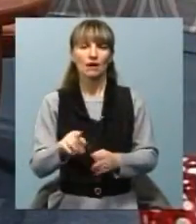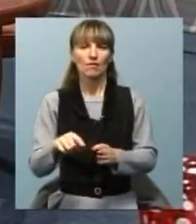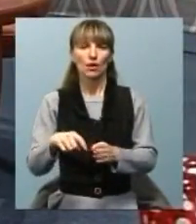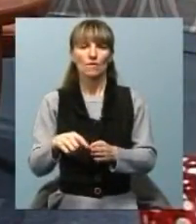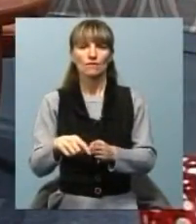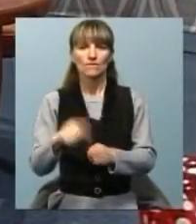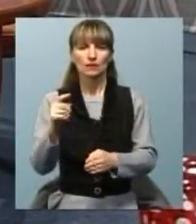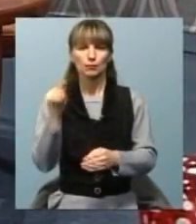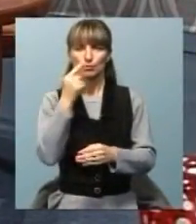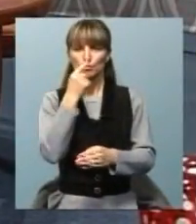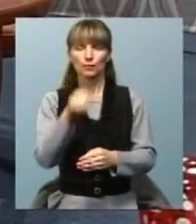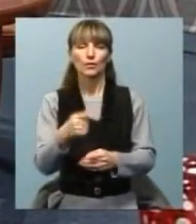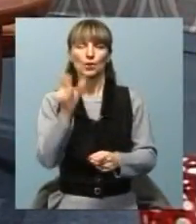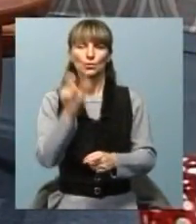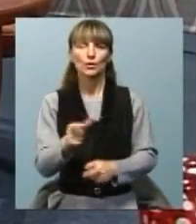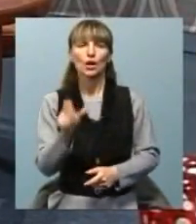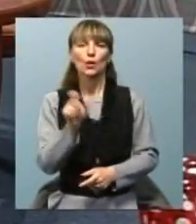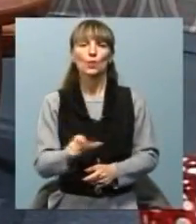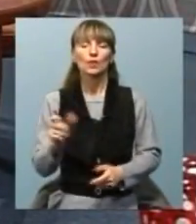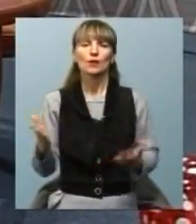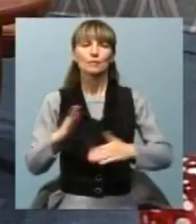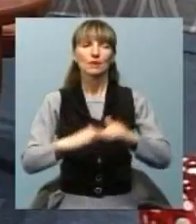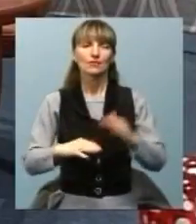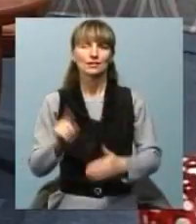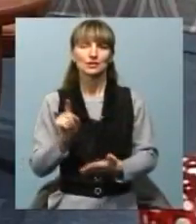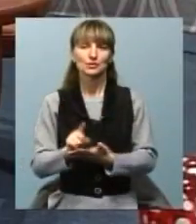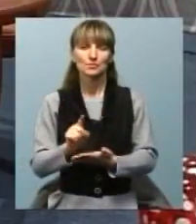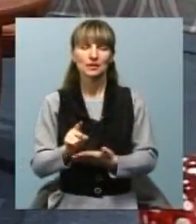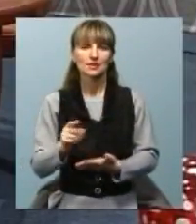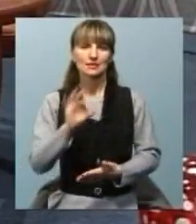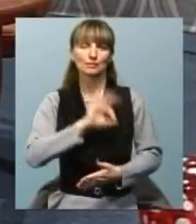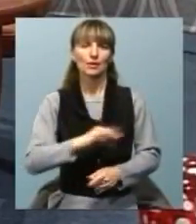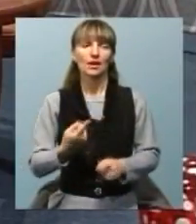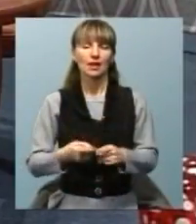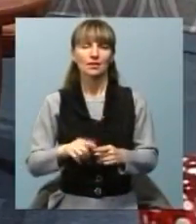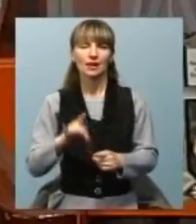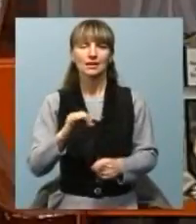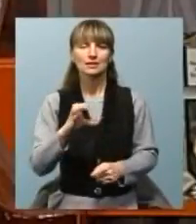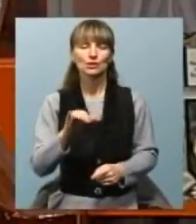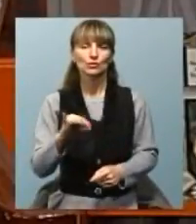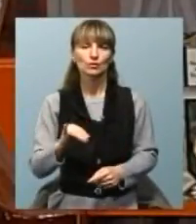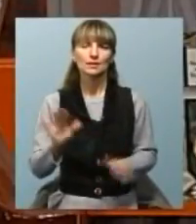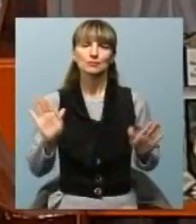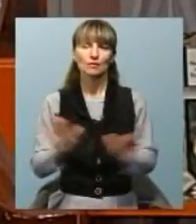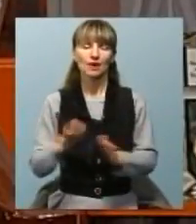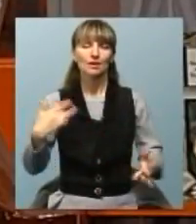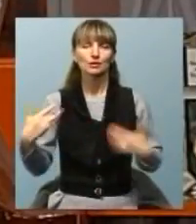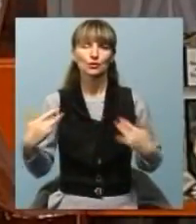Як вважаєш, люди якої професії мусять просто обов'язково користуватися цією рисою? Співаки,